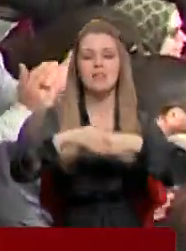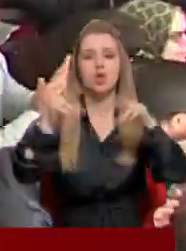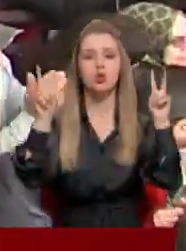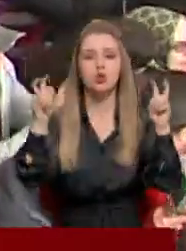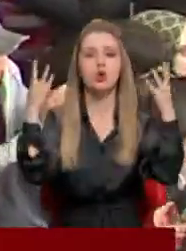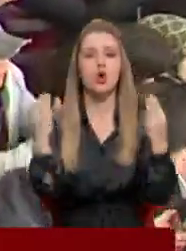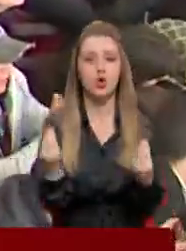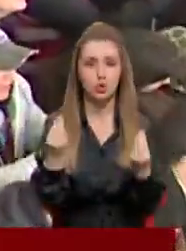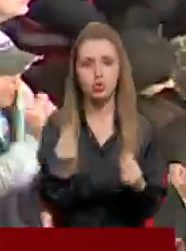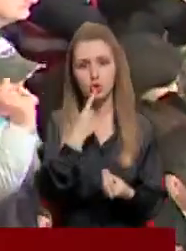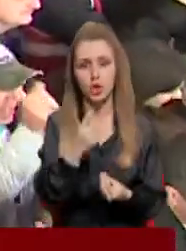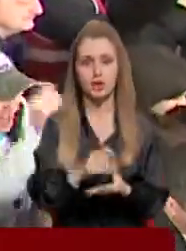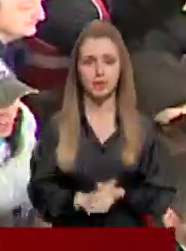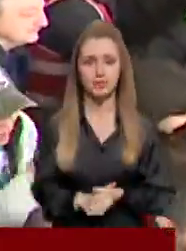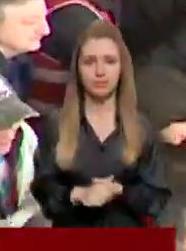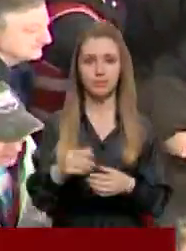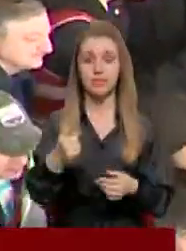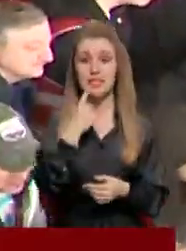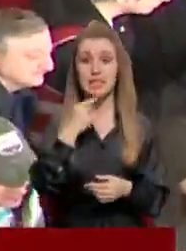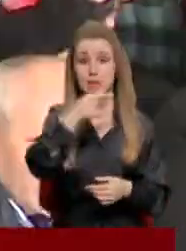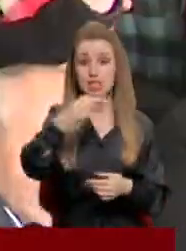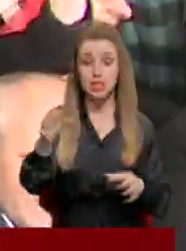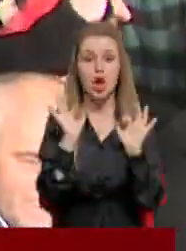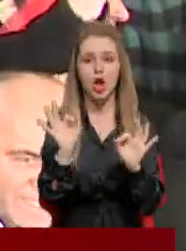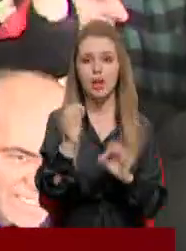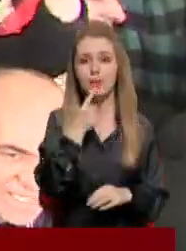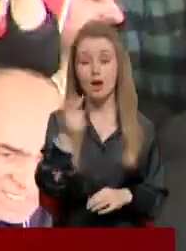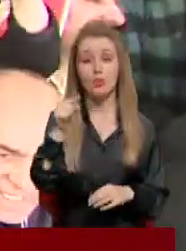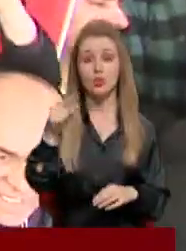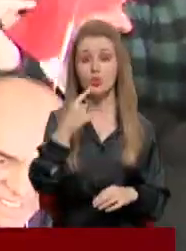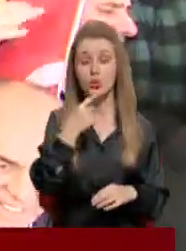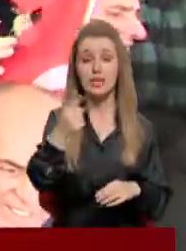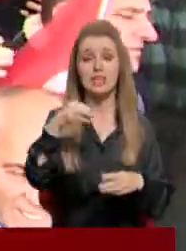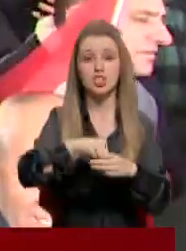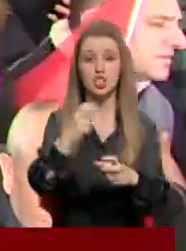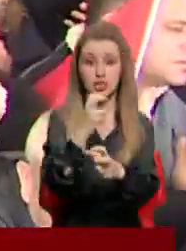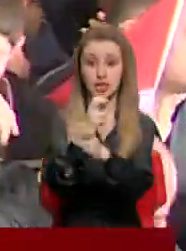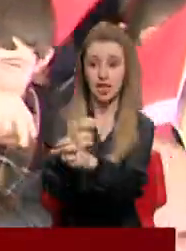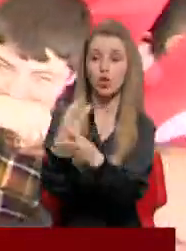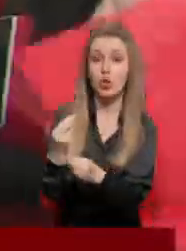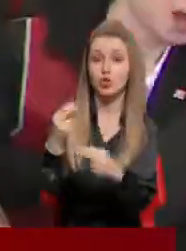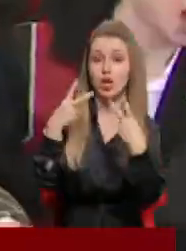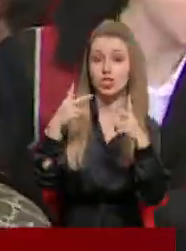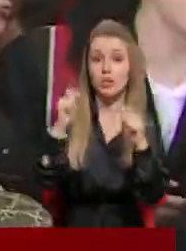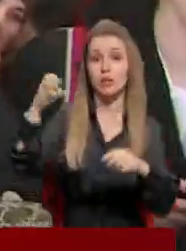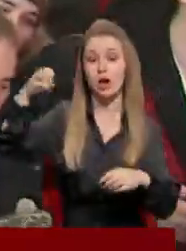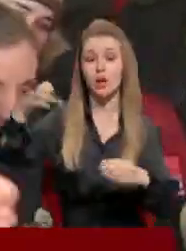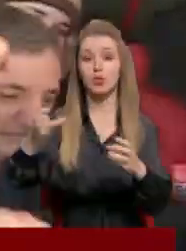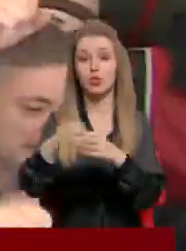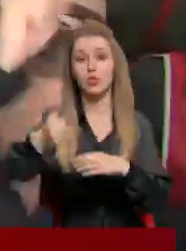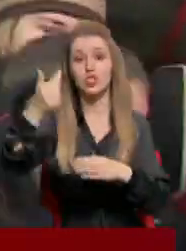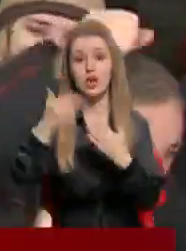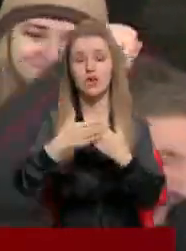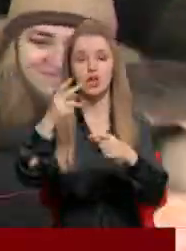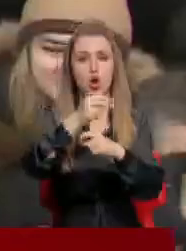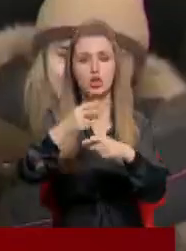meselesi haline getirildiğini söyledi. Kırmızı çizgimiz diyen, bunu dediği için de tehdit edildiğini açıklayan AK Parti Grup Başkan